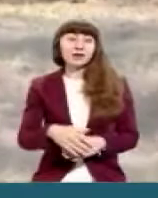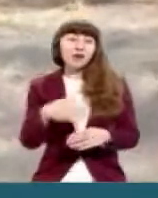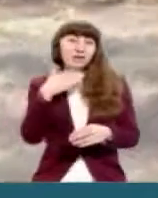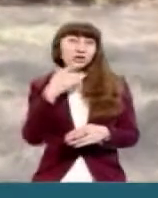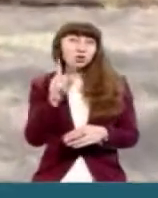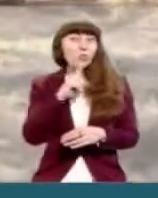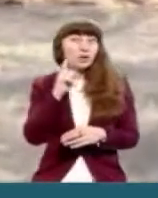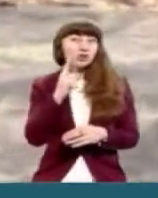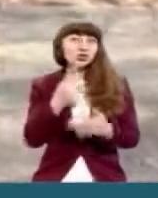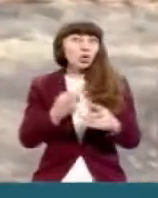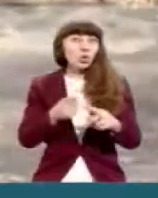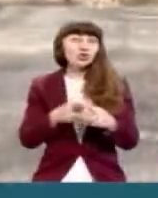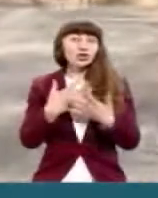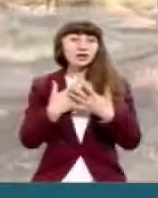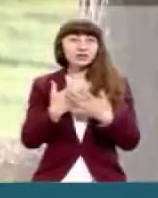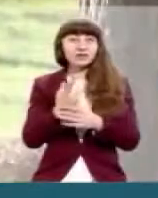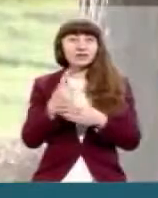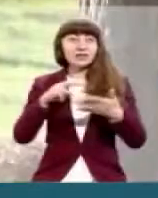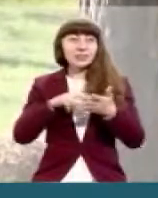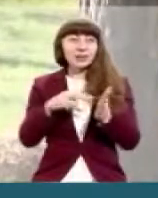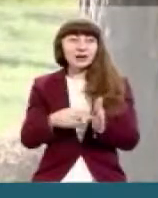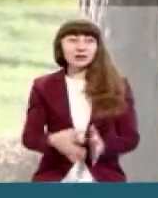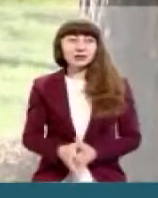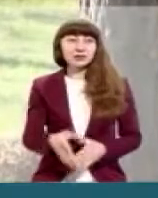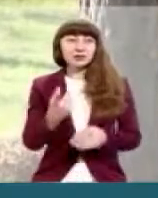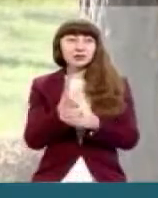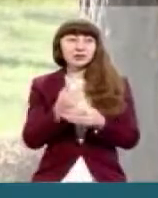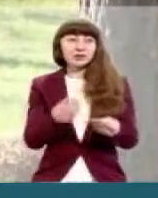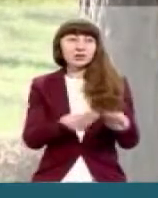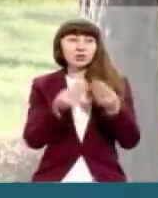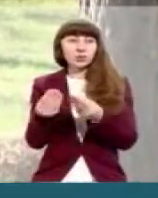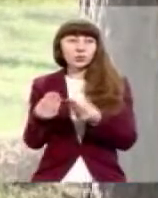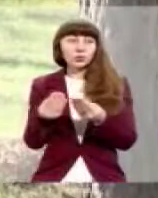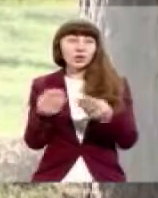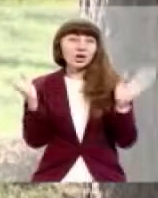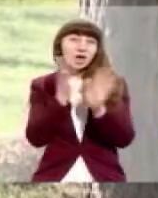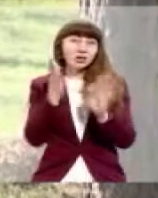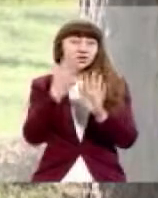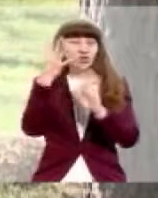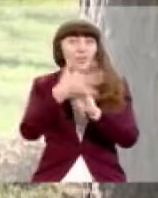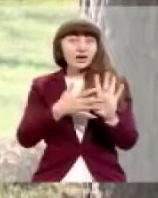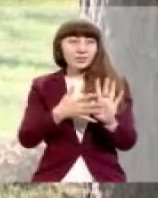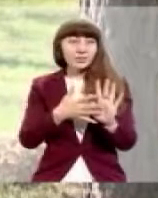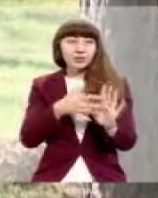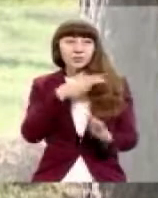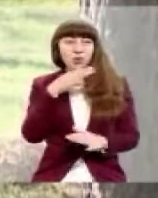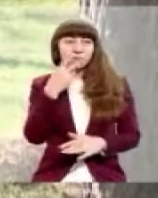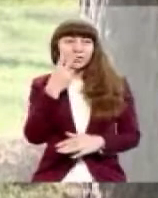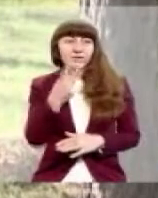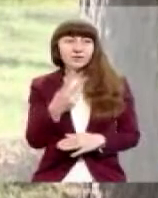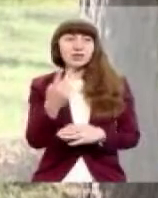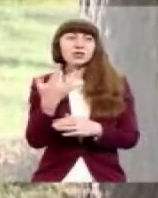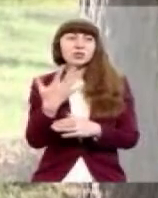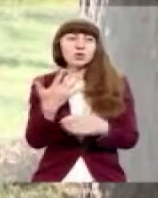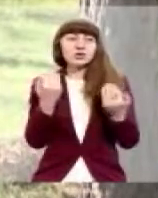и и активности в таких эко проектах безусловно это дает улучшение экологическое сознание многие замечают на сколько у нас